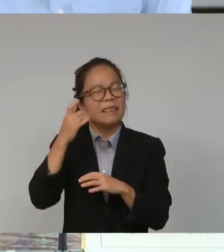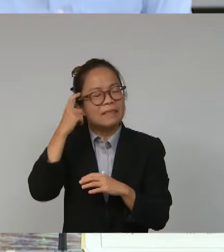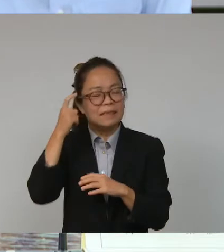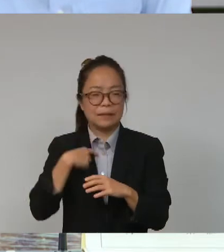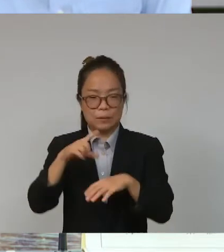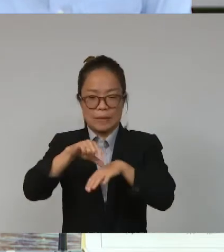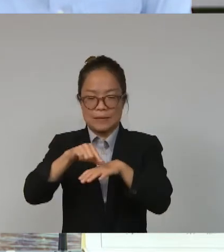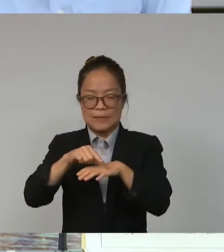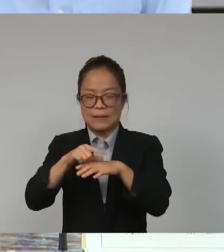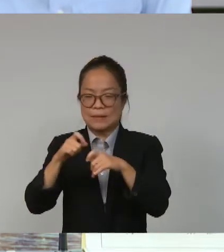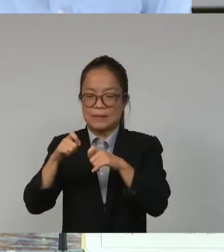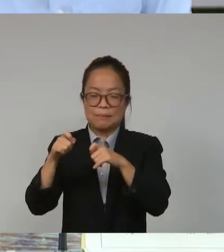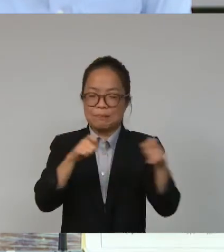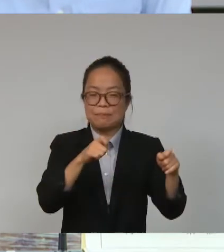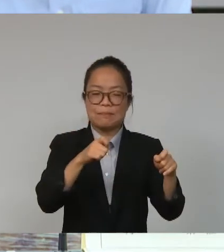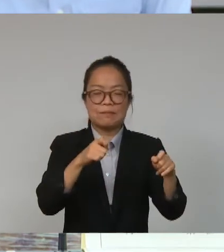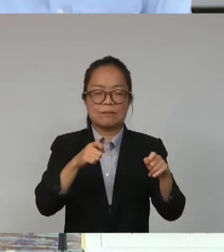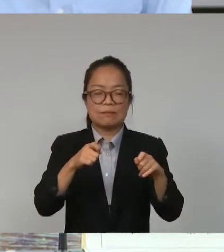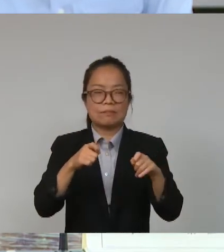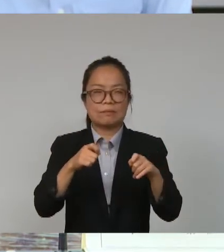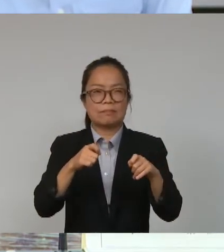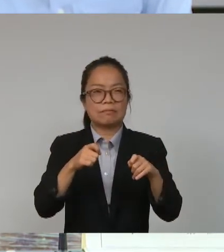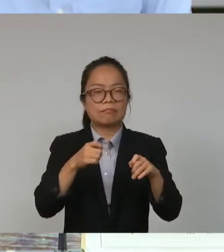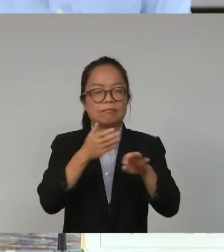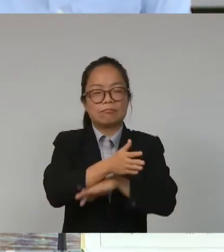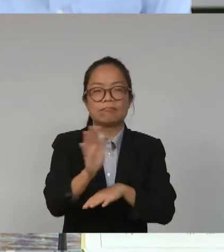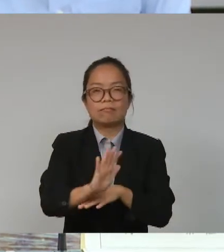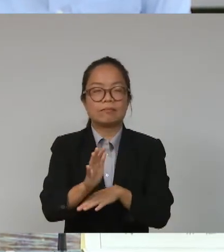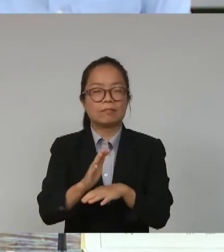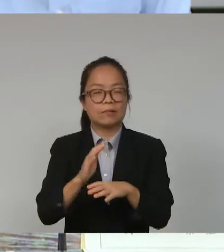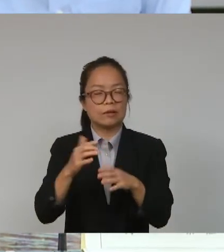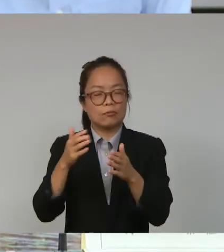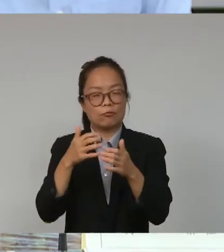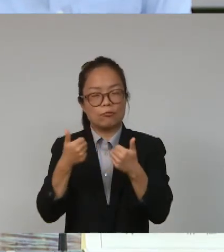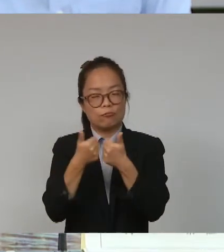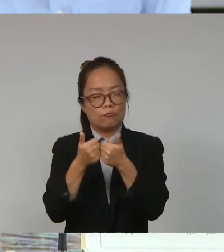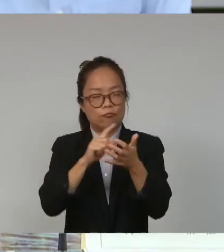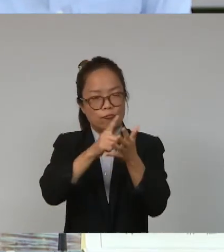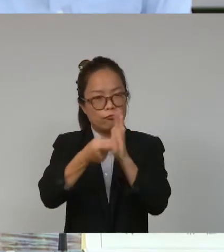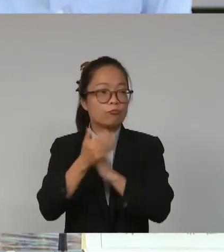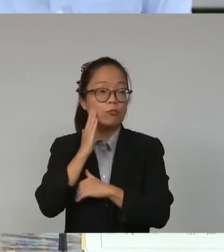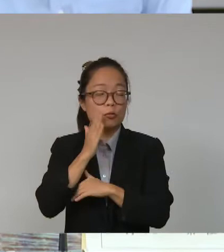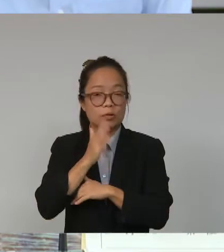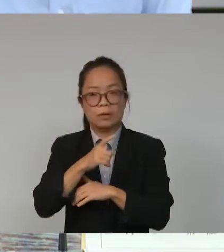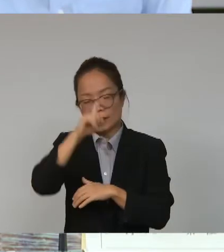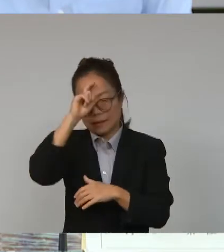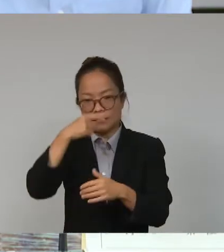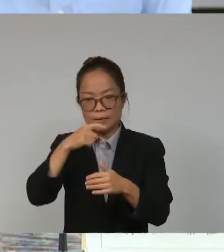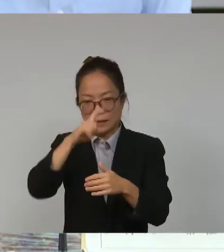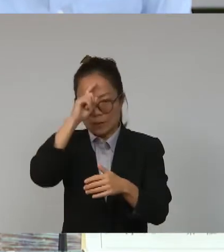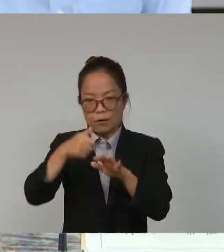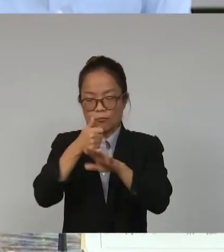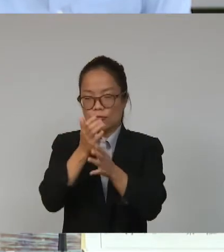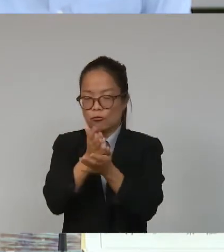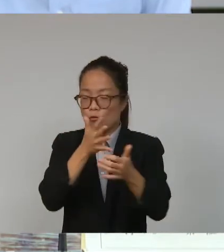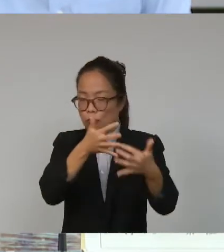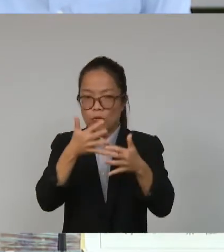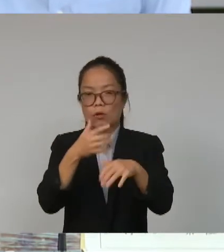时间进行这流程进行顺畅起见，我想我们还是先以5分钟为限，